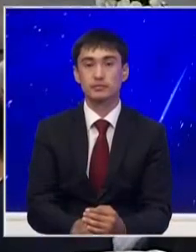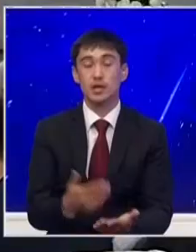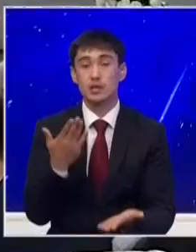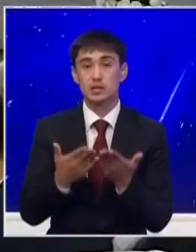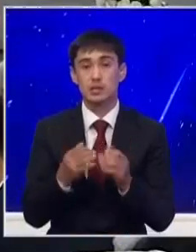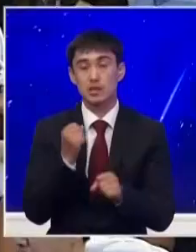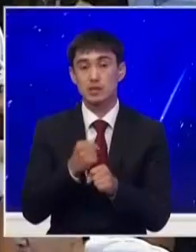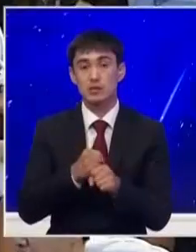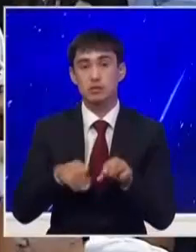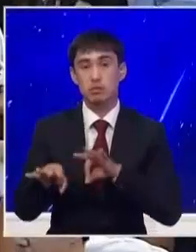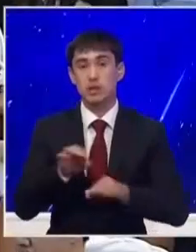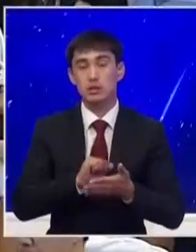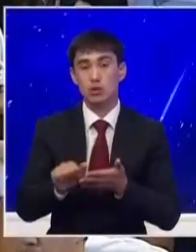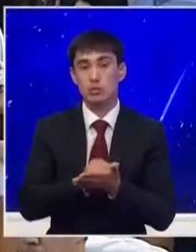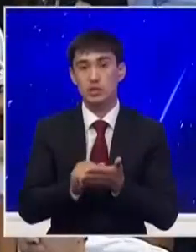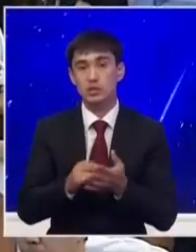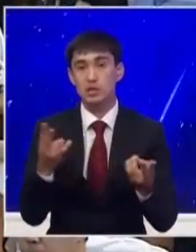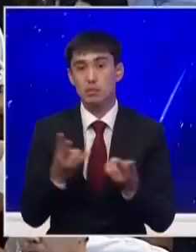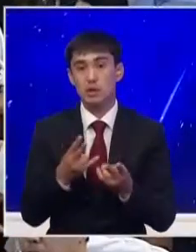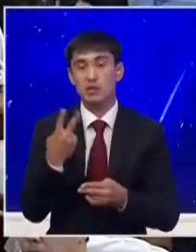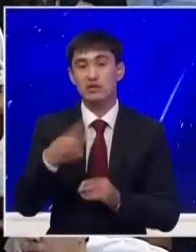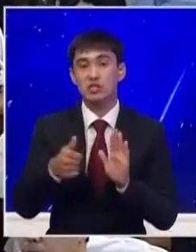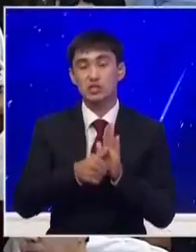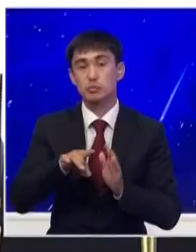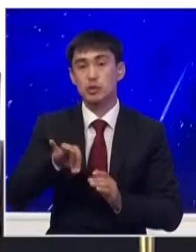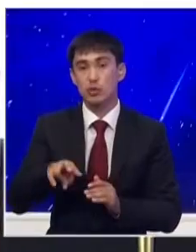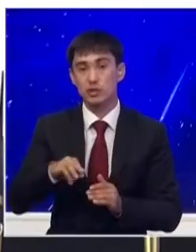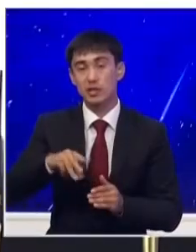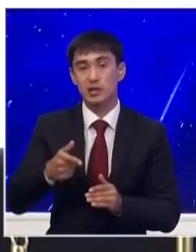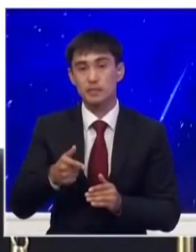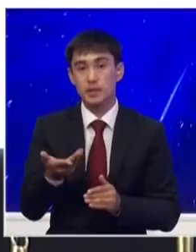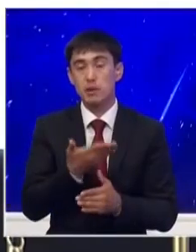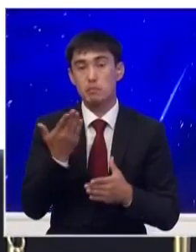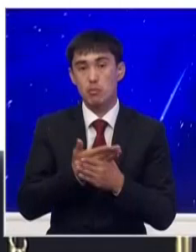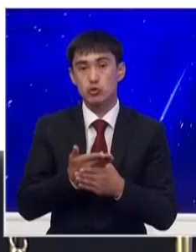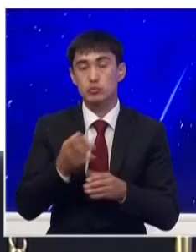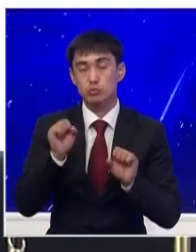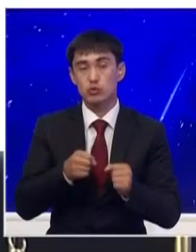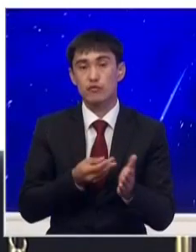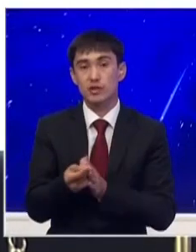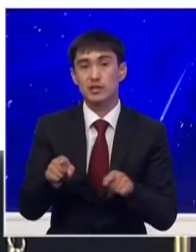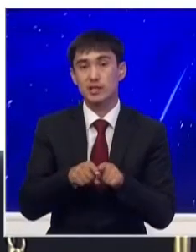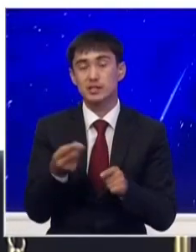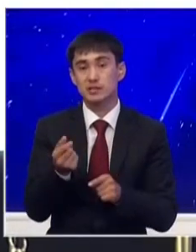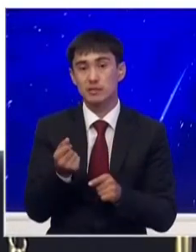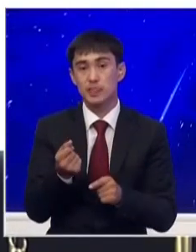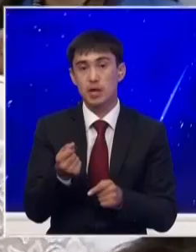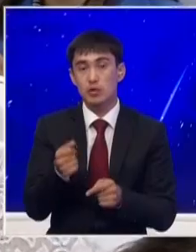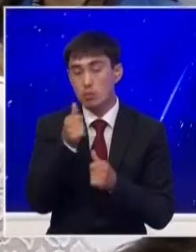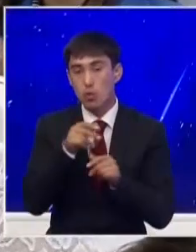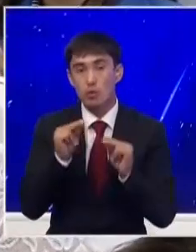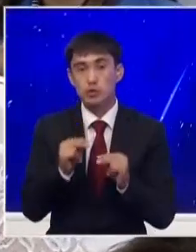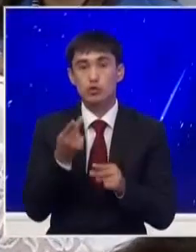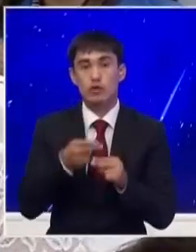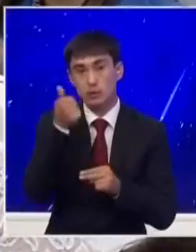Если для разработки проектно-сметной документации необходимо 26 миллионов тенге, мы поможем и сможем выделить такие средства. Но не могу обещать,